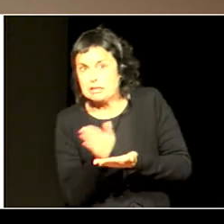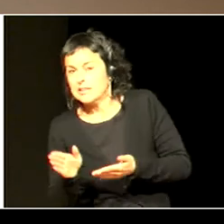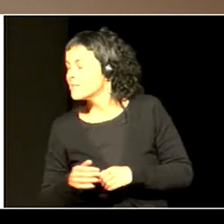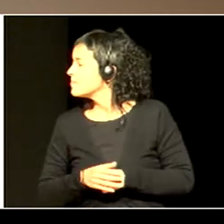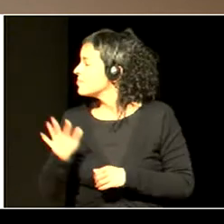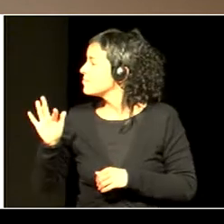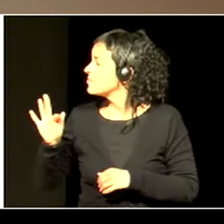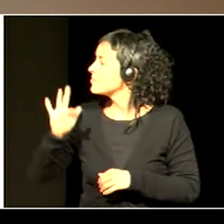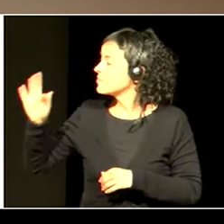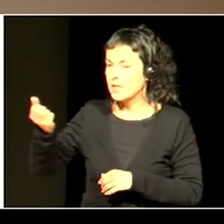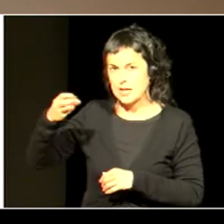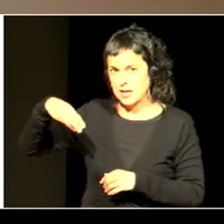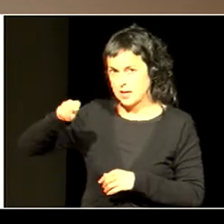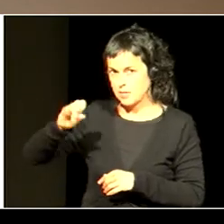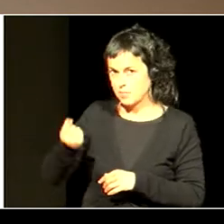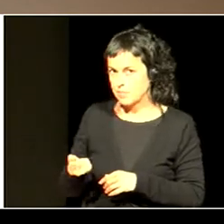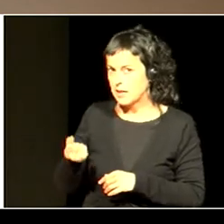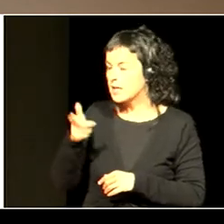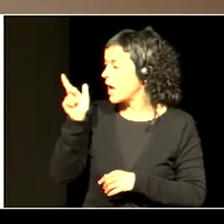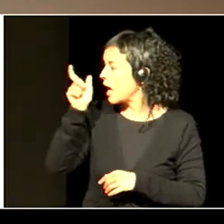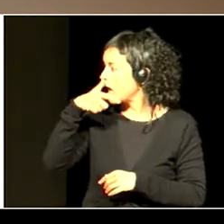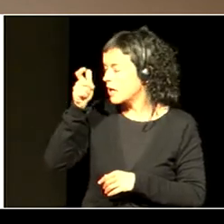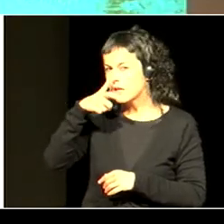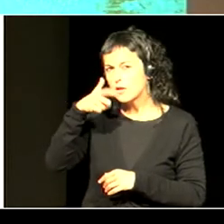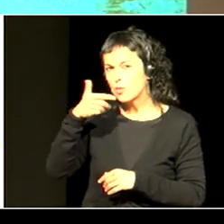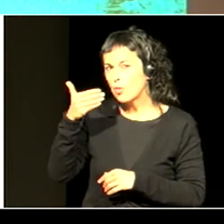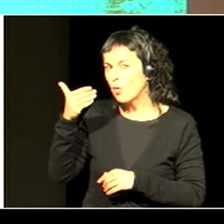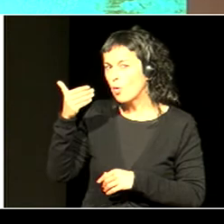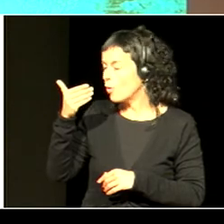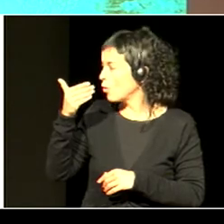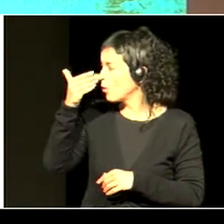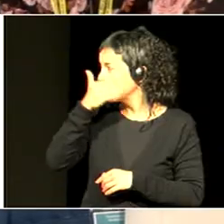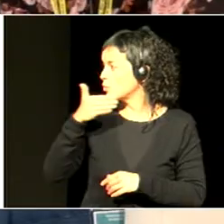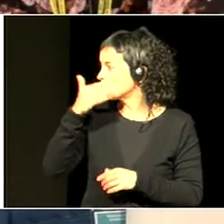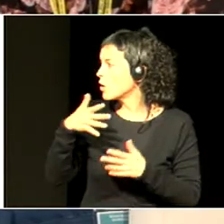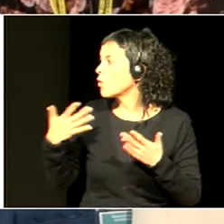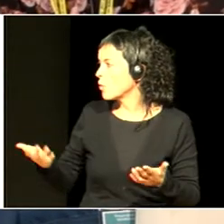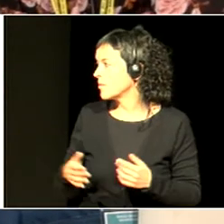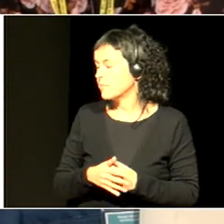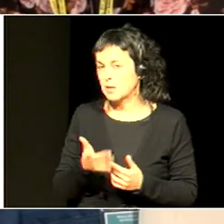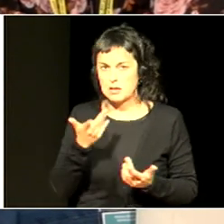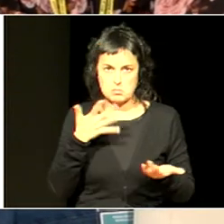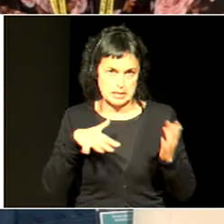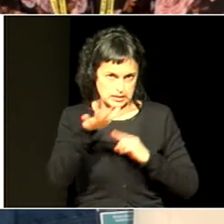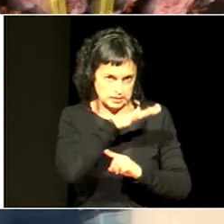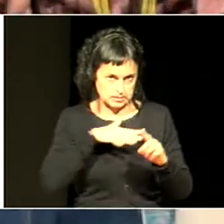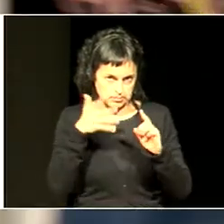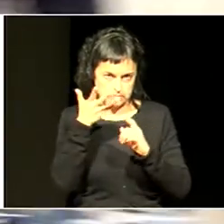Amaia, eta zuen eskolan, Irungo eskola bai. Zein... A ber, pixka kokatzeko, gure